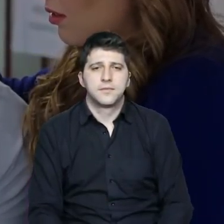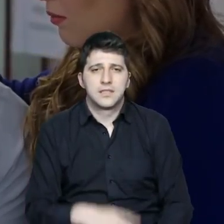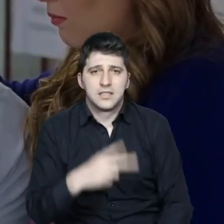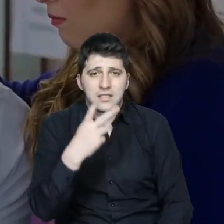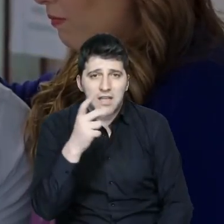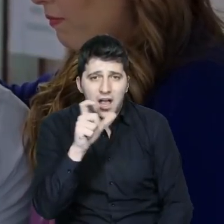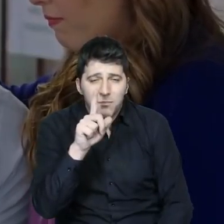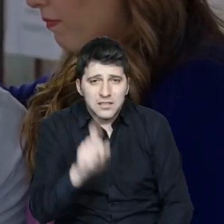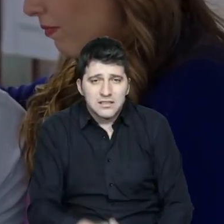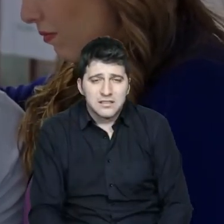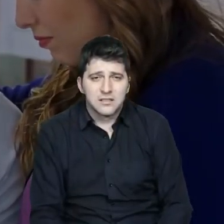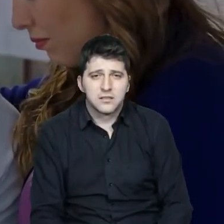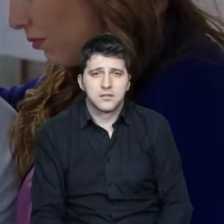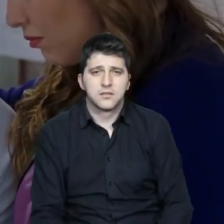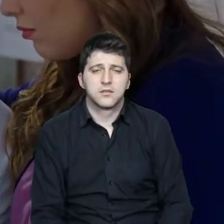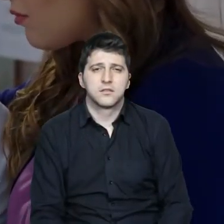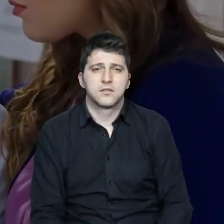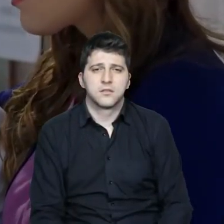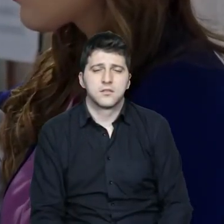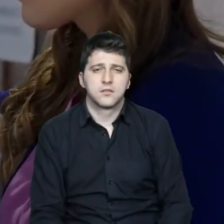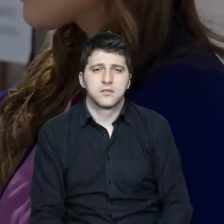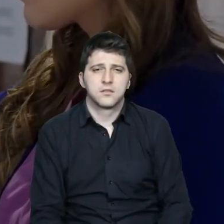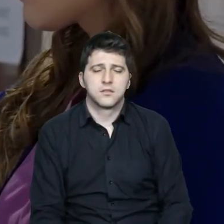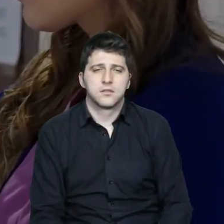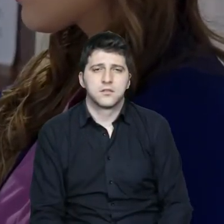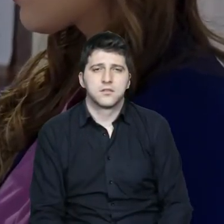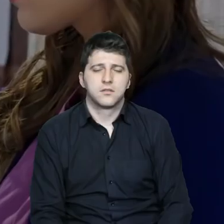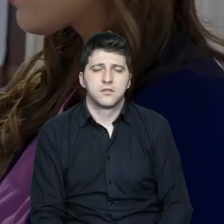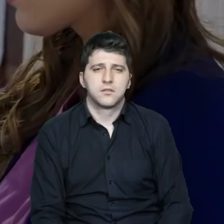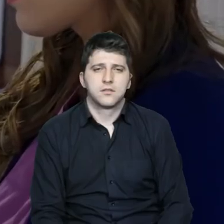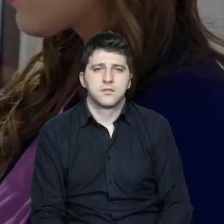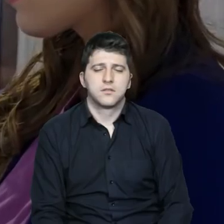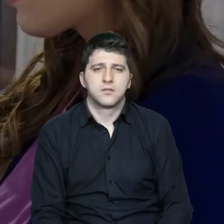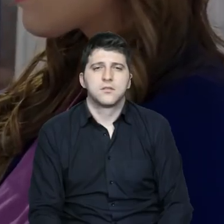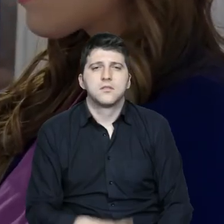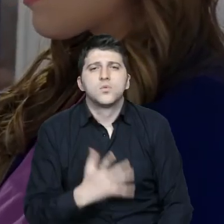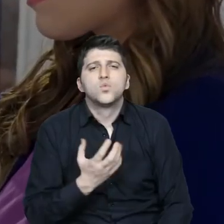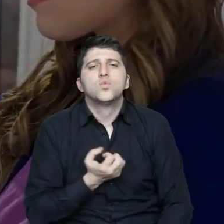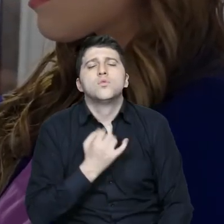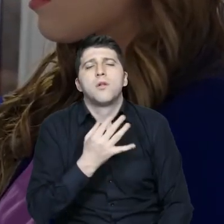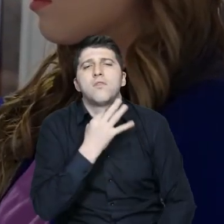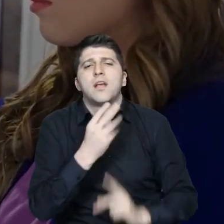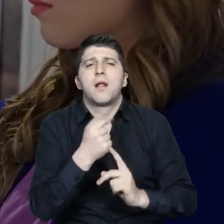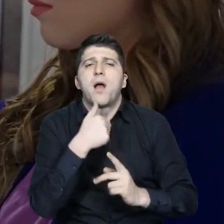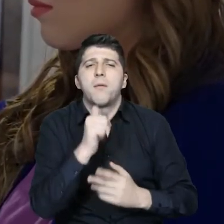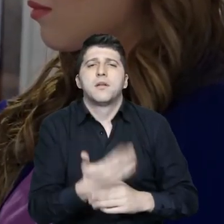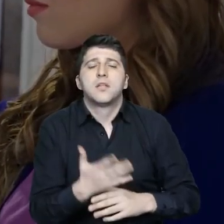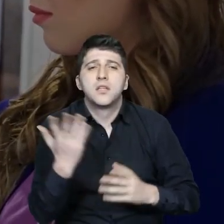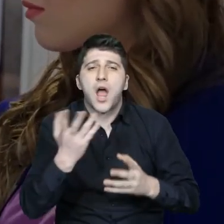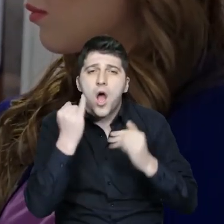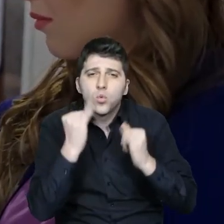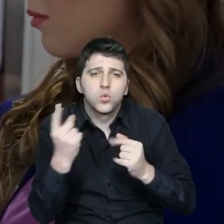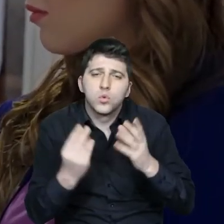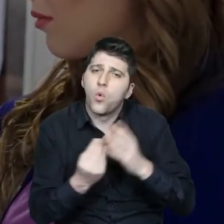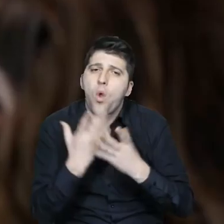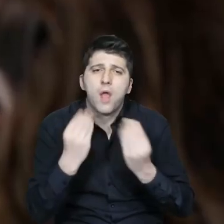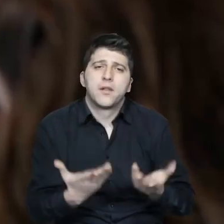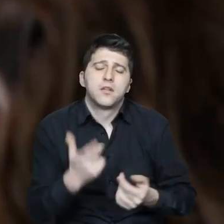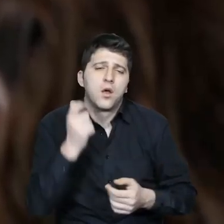2 ay mı? Burcu babasına sarıldı. Ya üzülme lütfen İbrahim abi. İnan daha kötü sonuçları